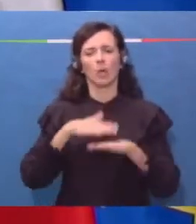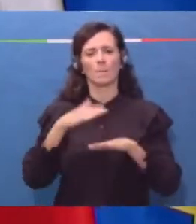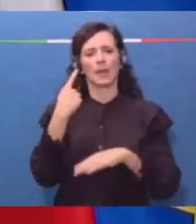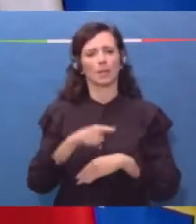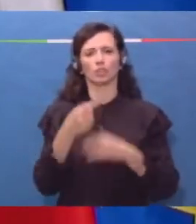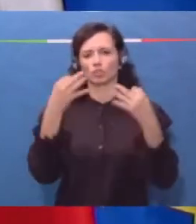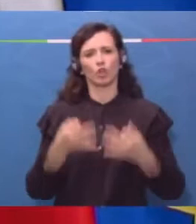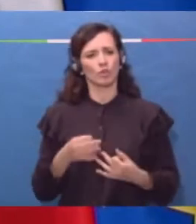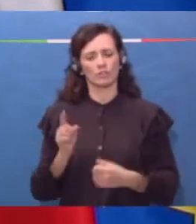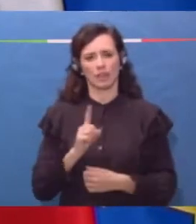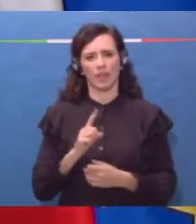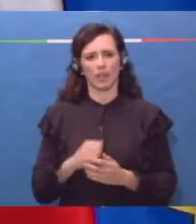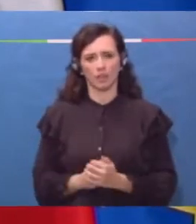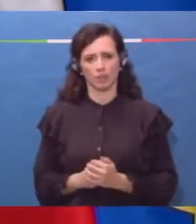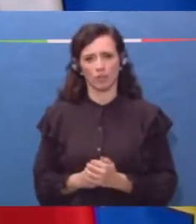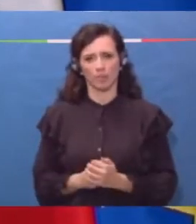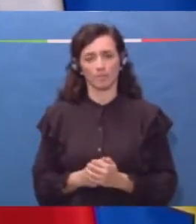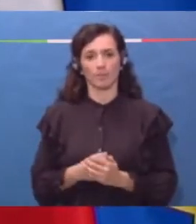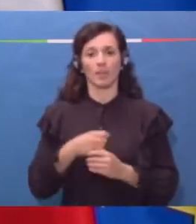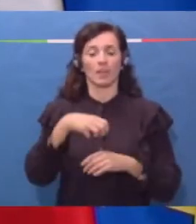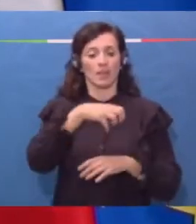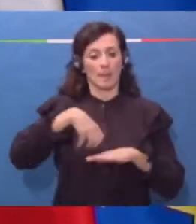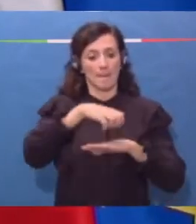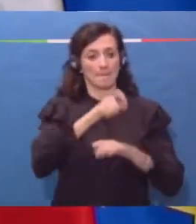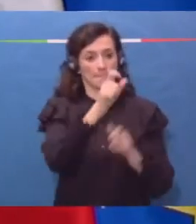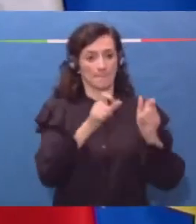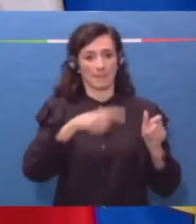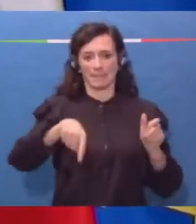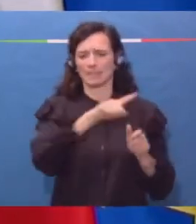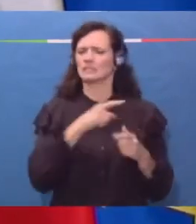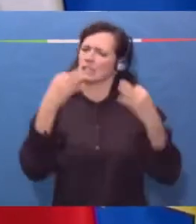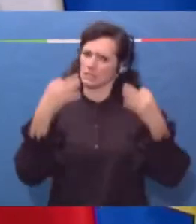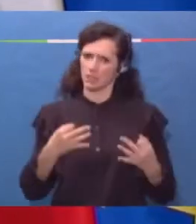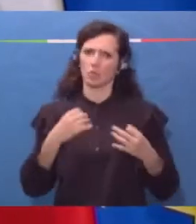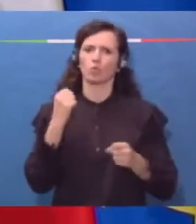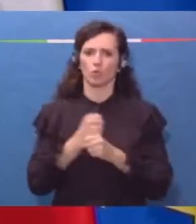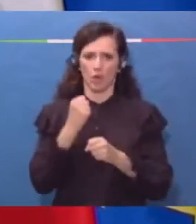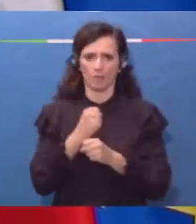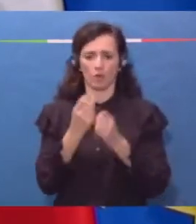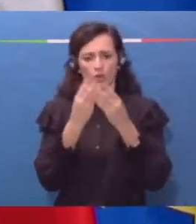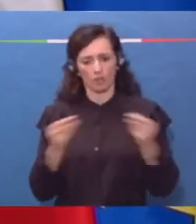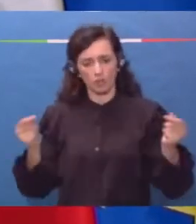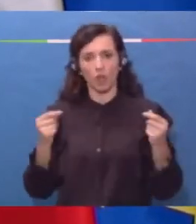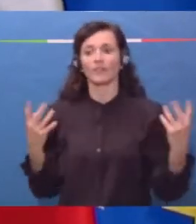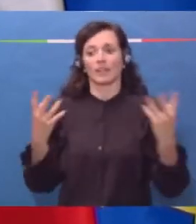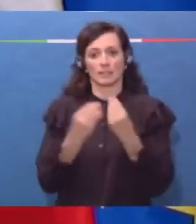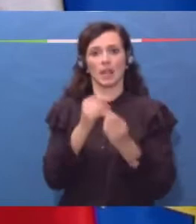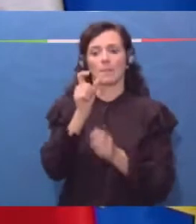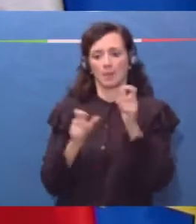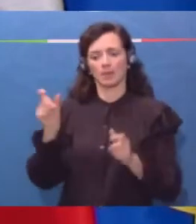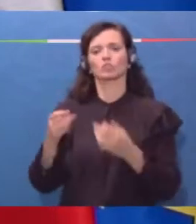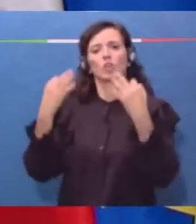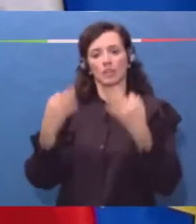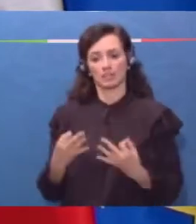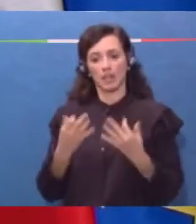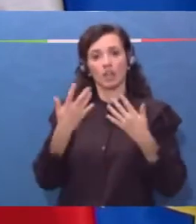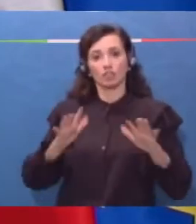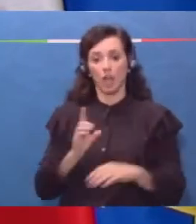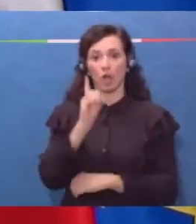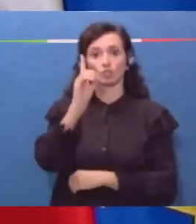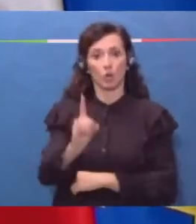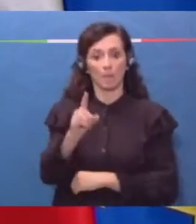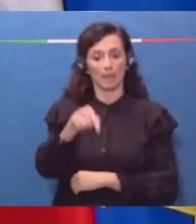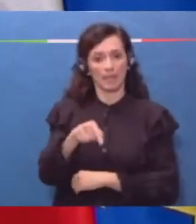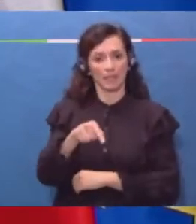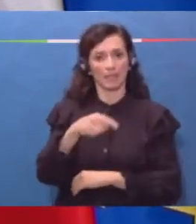i ministri lavoreranno seriamente per risolvere una questione seria con persone serie ed è per questo che già domenica il ministro